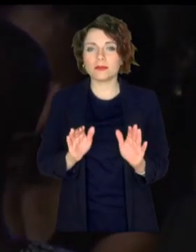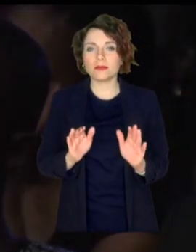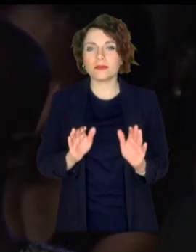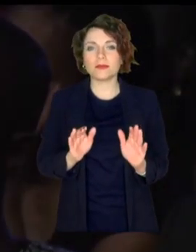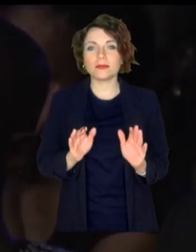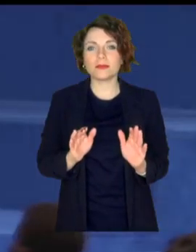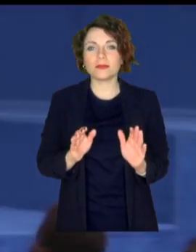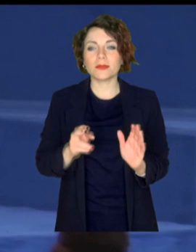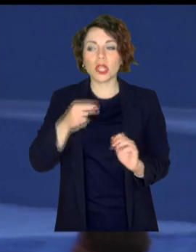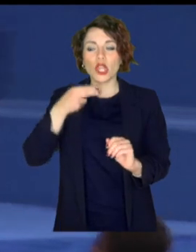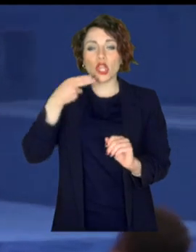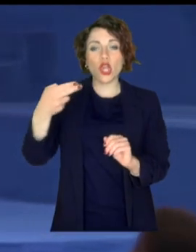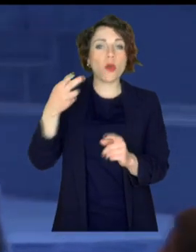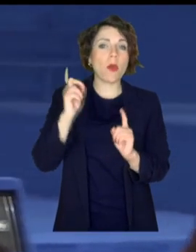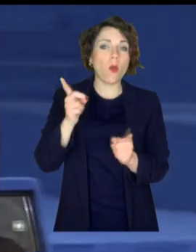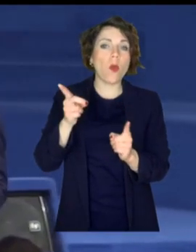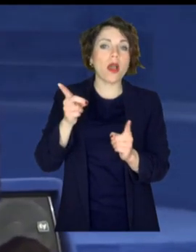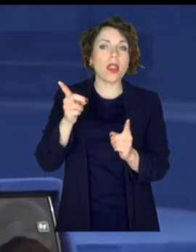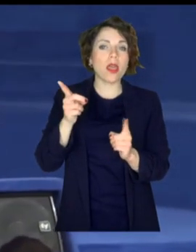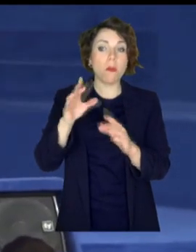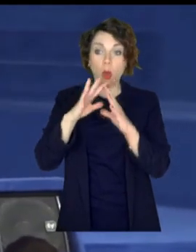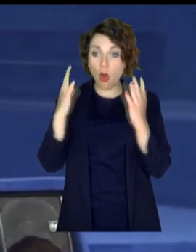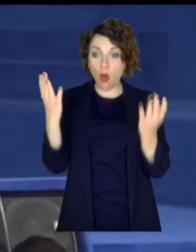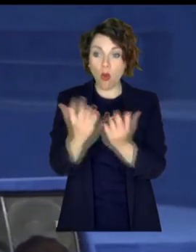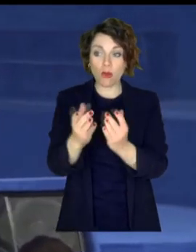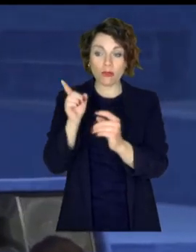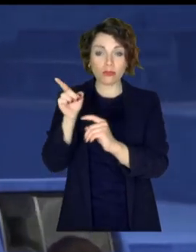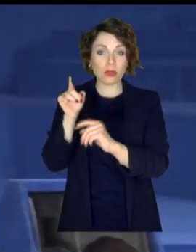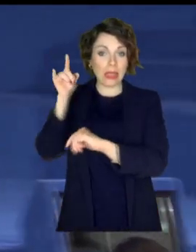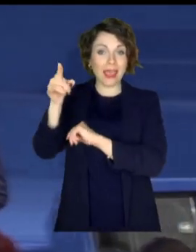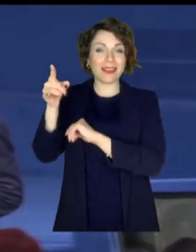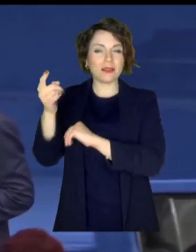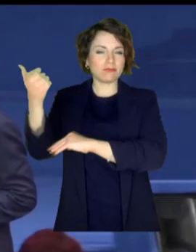viene chiamato il Dio di questo mondo.